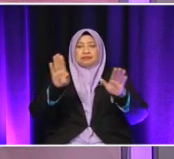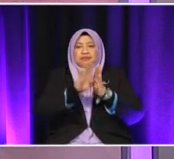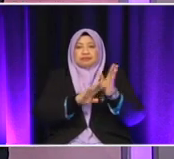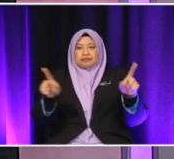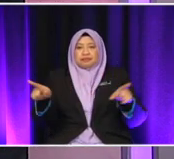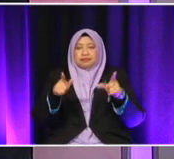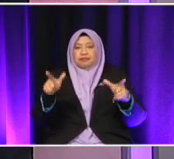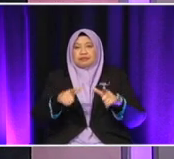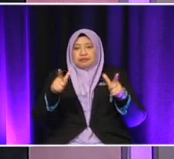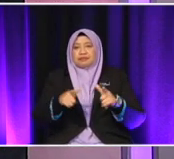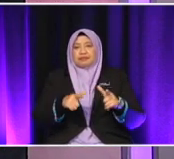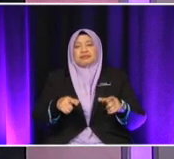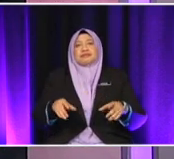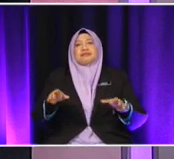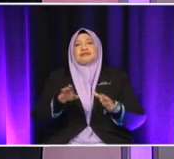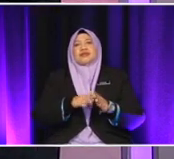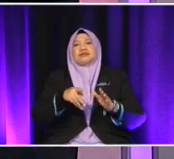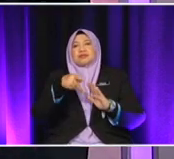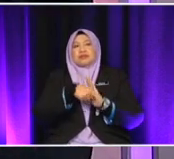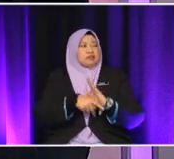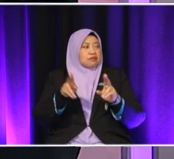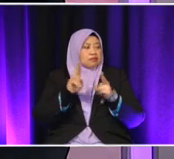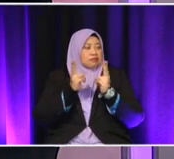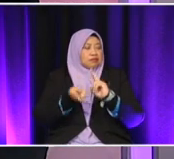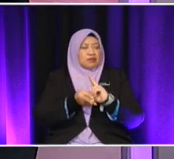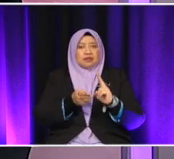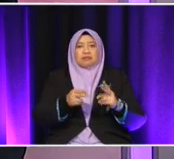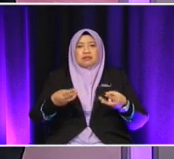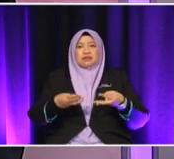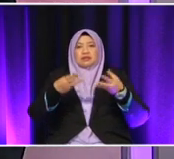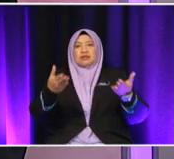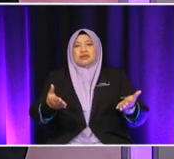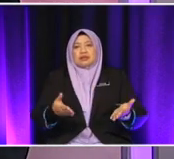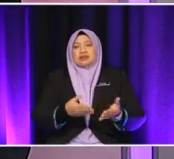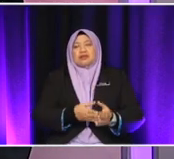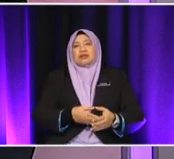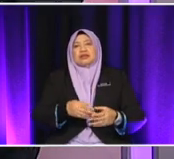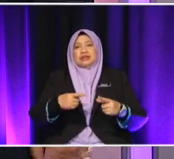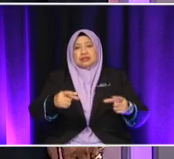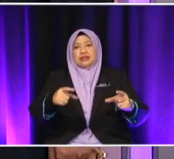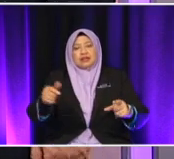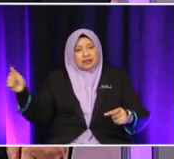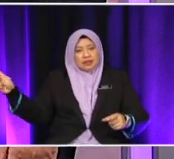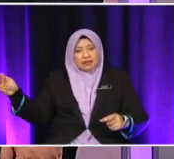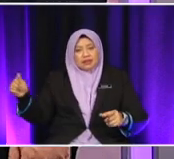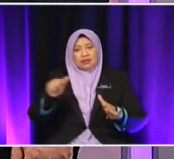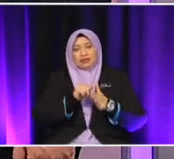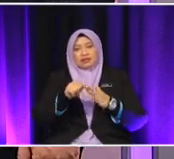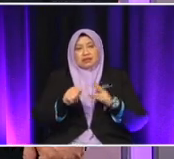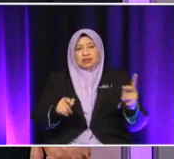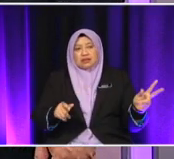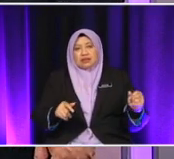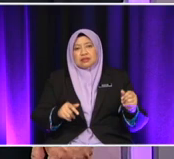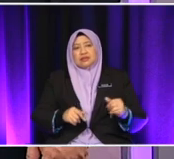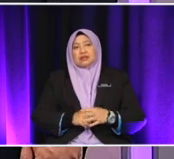perubahan penawaran sama ada bergerak ke kanan ataupun bergerak ke kiri oke kita lihat satu